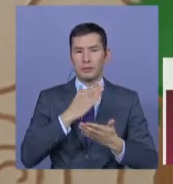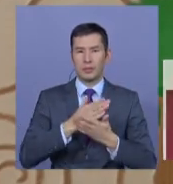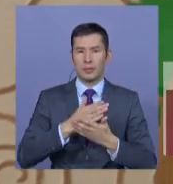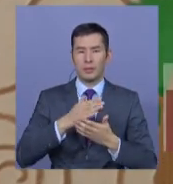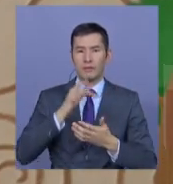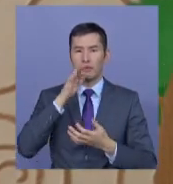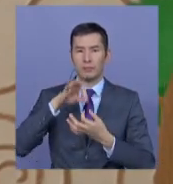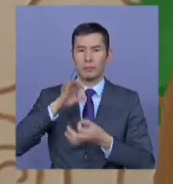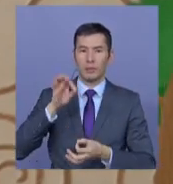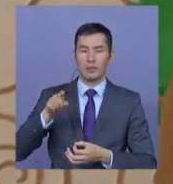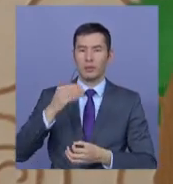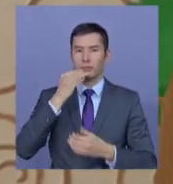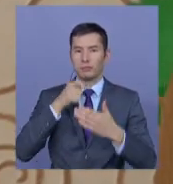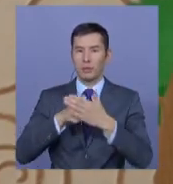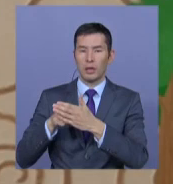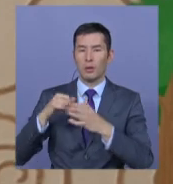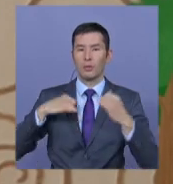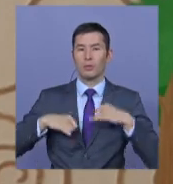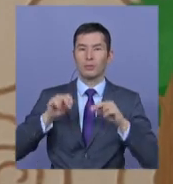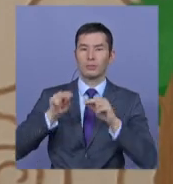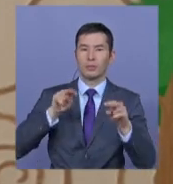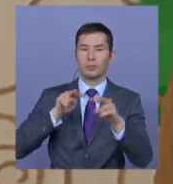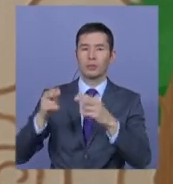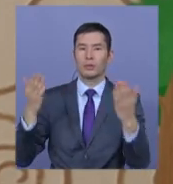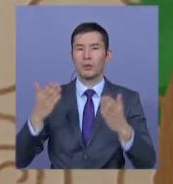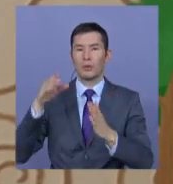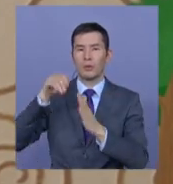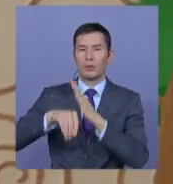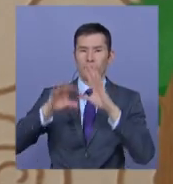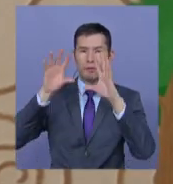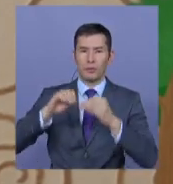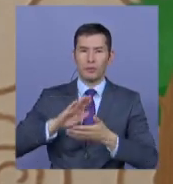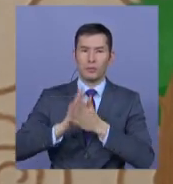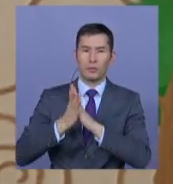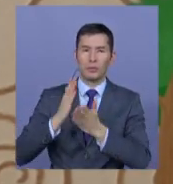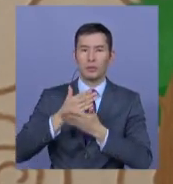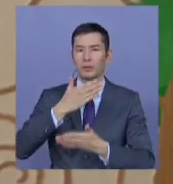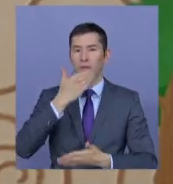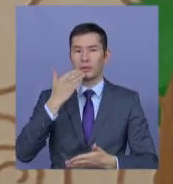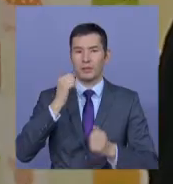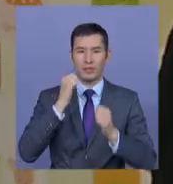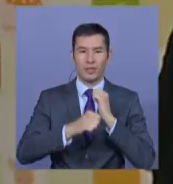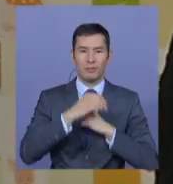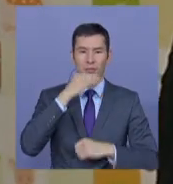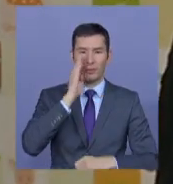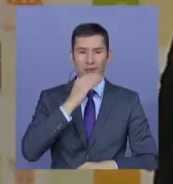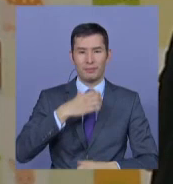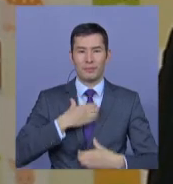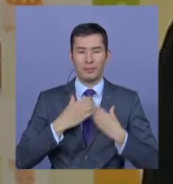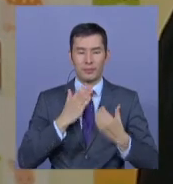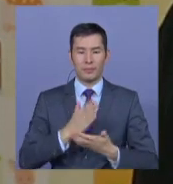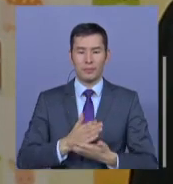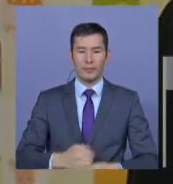тиімді пайдалана ма? Тәрбиешілері қандай? Балабақшада барлық жағдай жасалған ба? Бұл әр ата-ана үшін маңызды. Тағы да бір балабақша ашылып